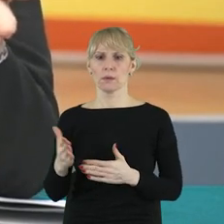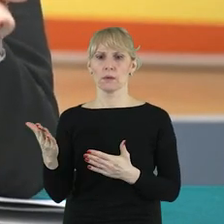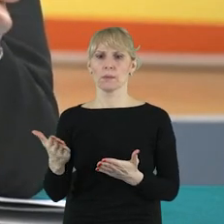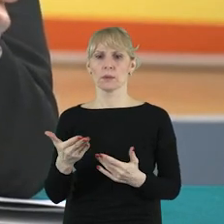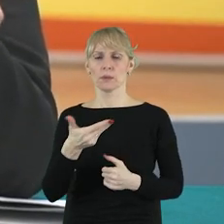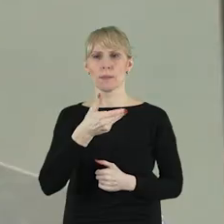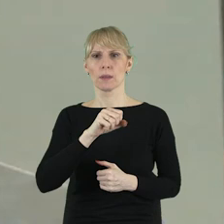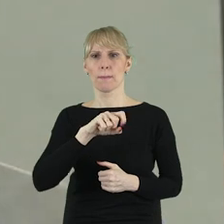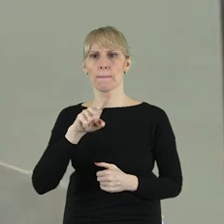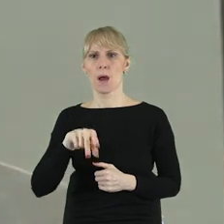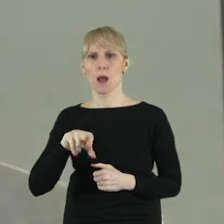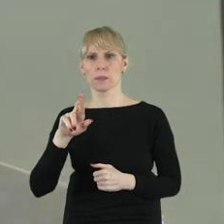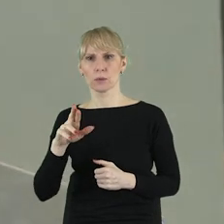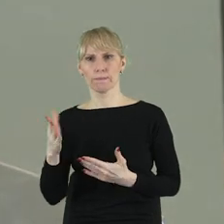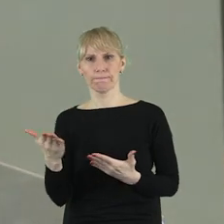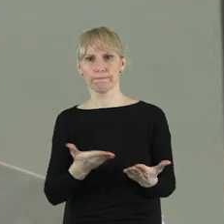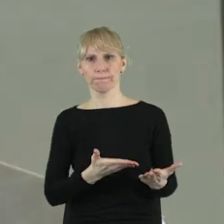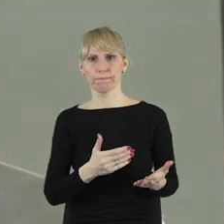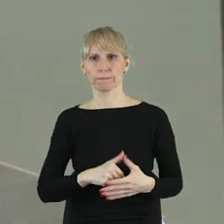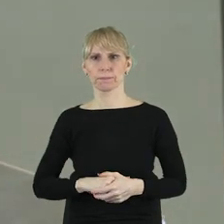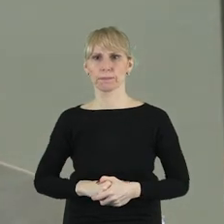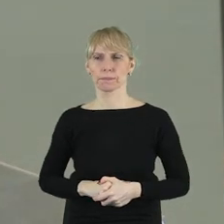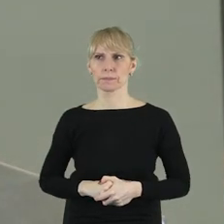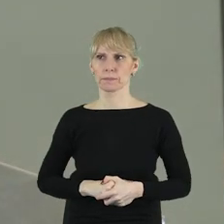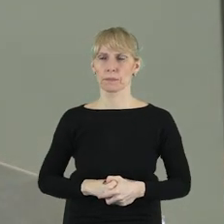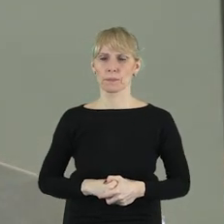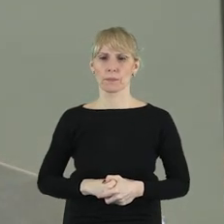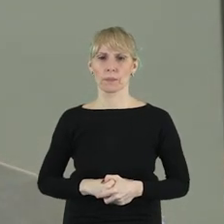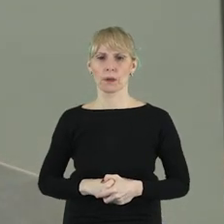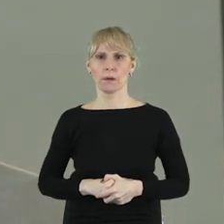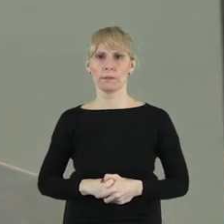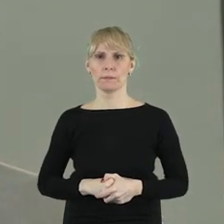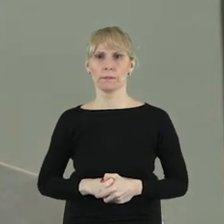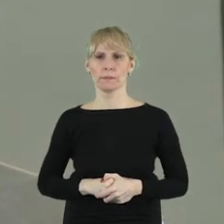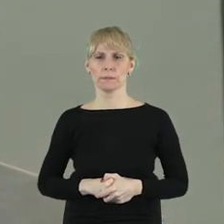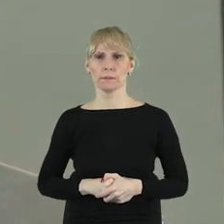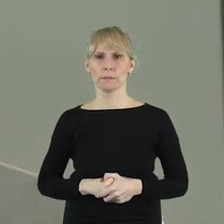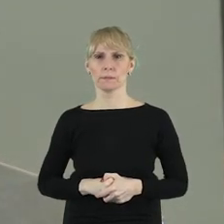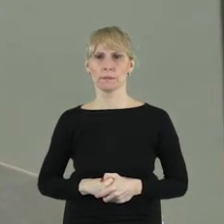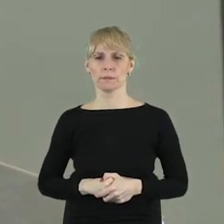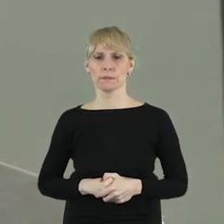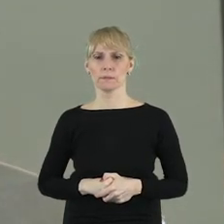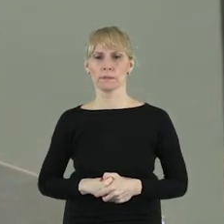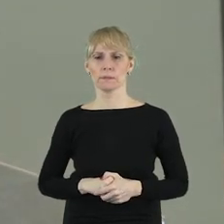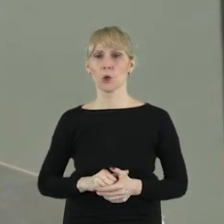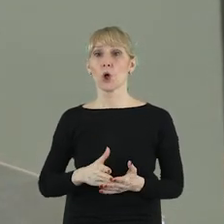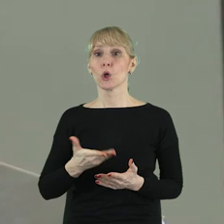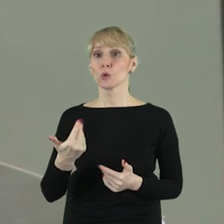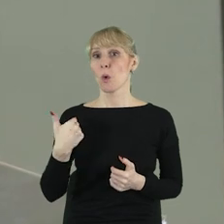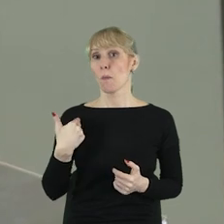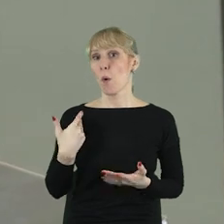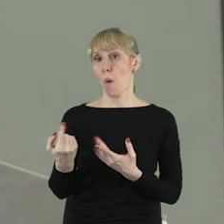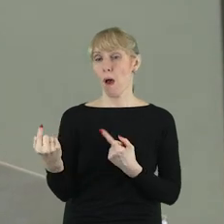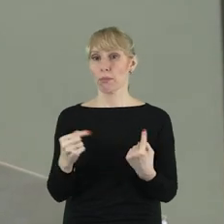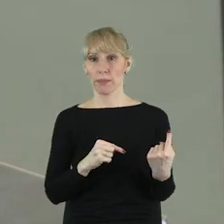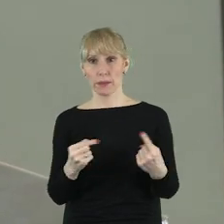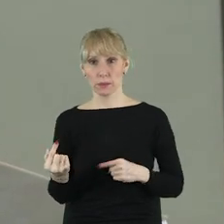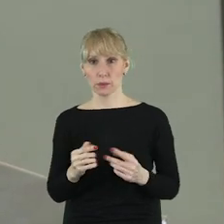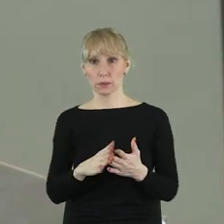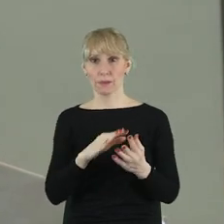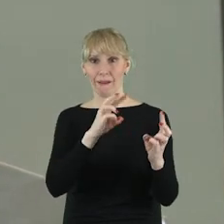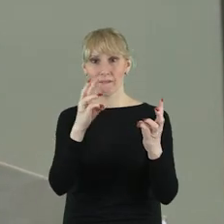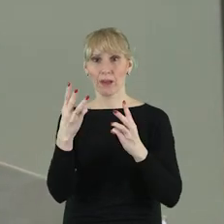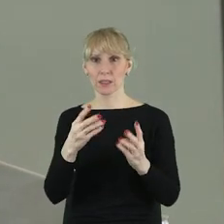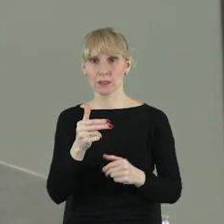pan radny Marek Mazur. Bardzo dziękuję, panie marszałku, szanowni państwo. Przyszło nam dyskutować nad